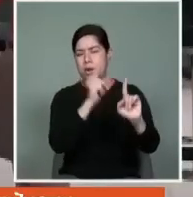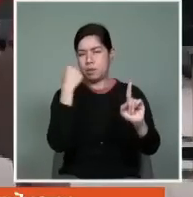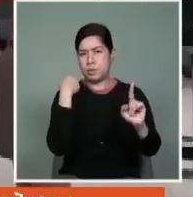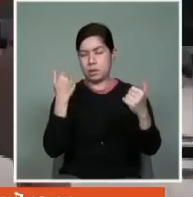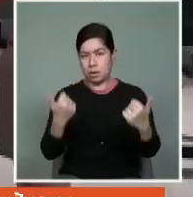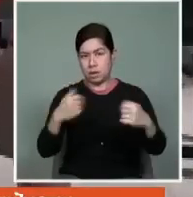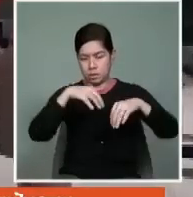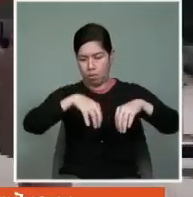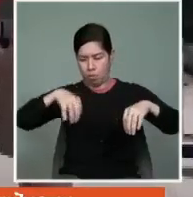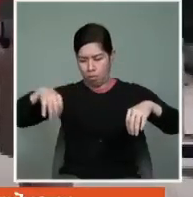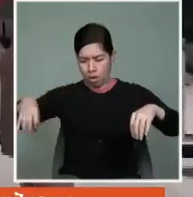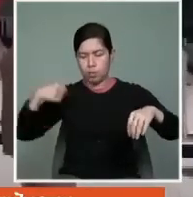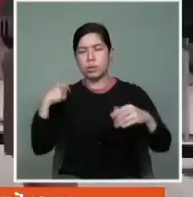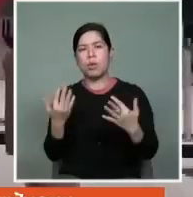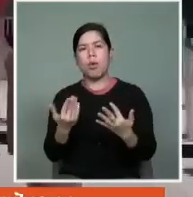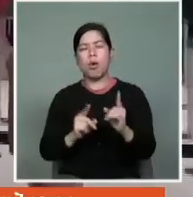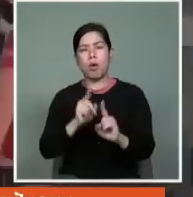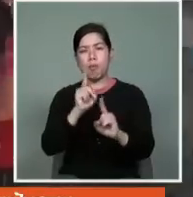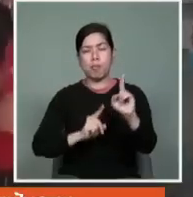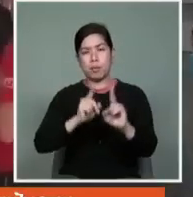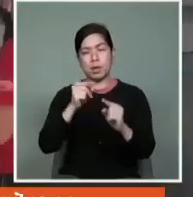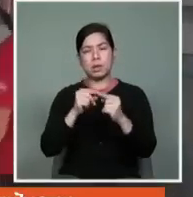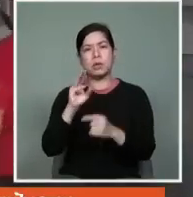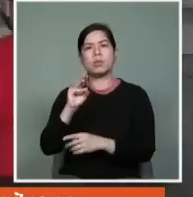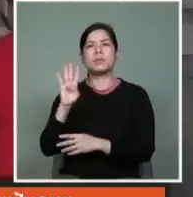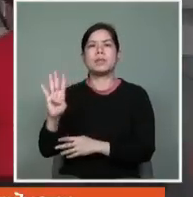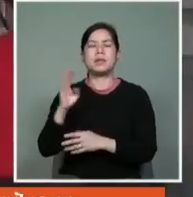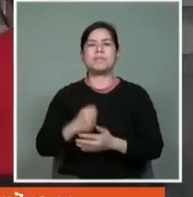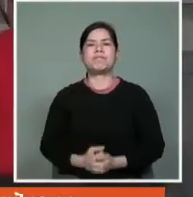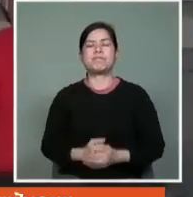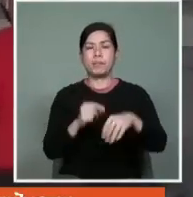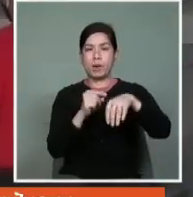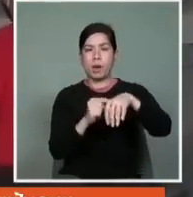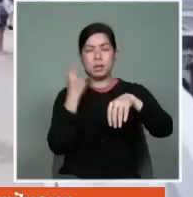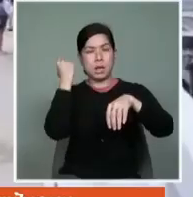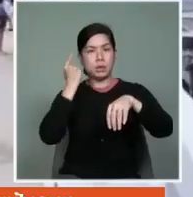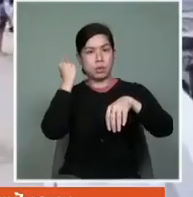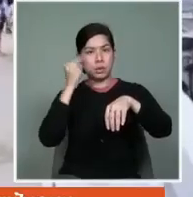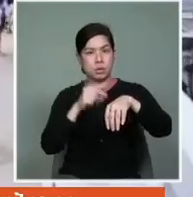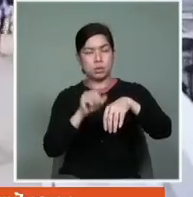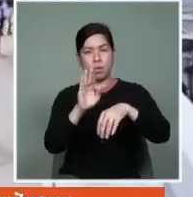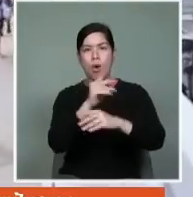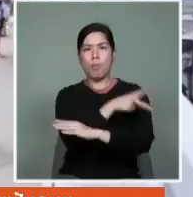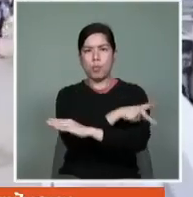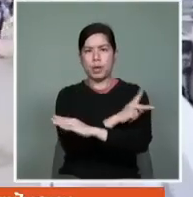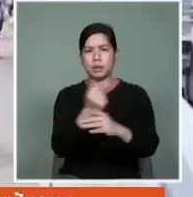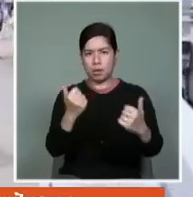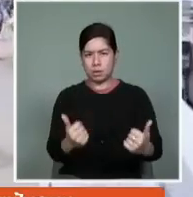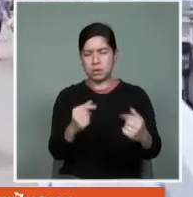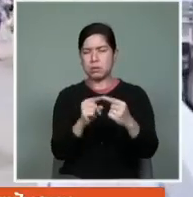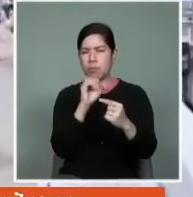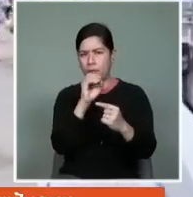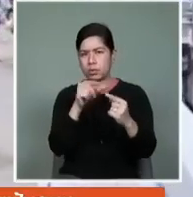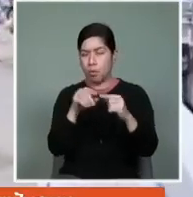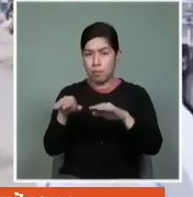แห่งด้วยกันค่ะส่วนททสำนักงานภูเก็ตบอกว่าทุกหน่วยงานก็พร้อมมากแล้วจริงๆนะคะสำหรับการแง้มประตูเปิดรับ